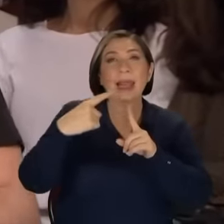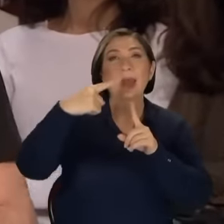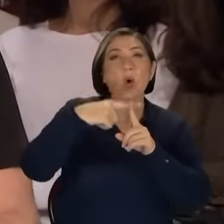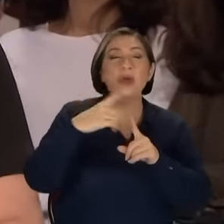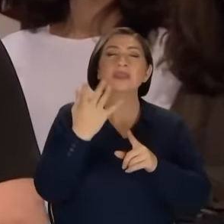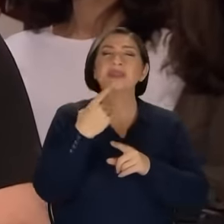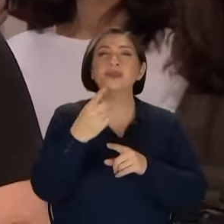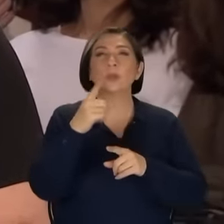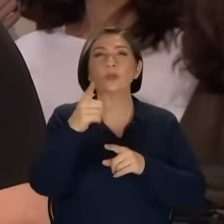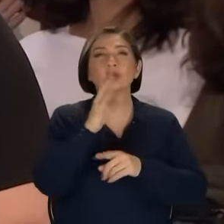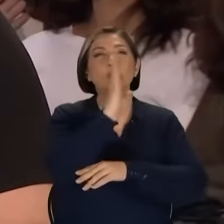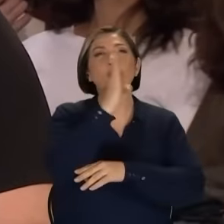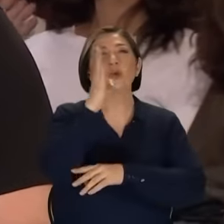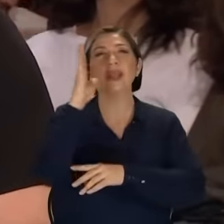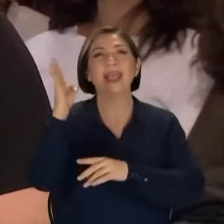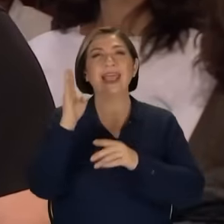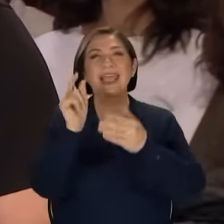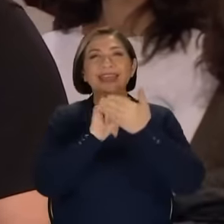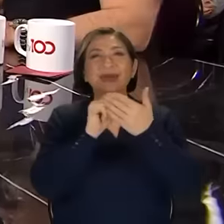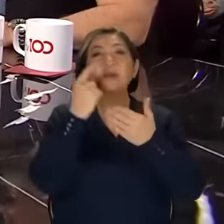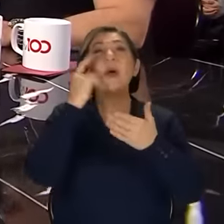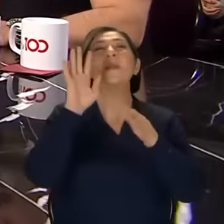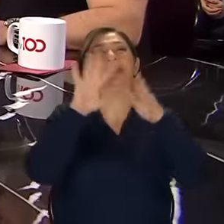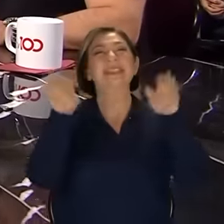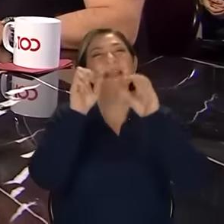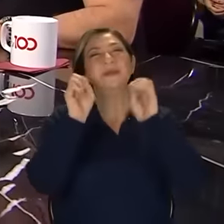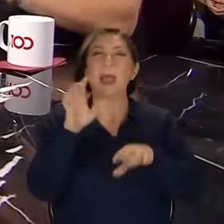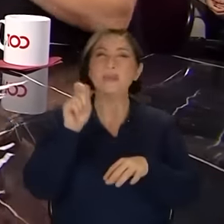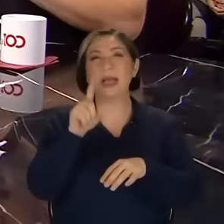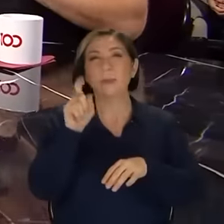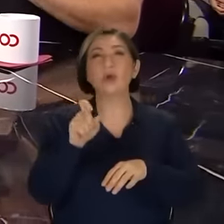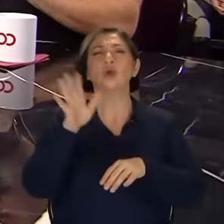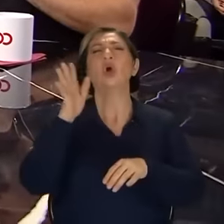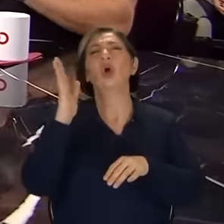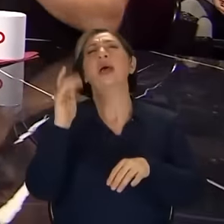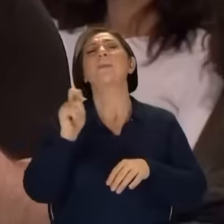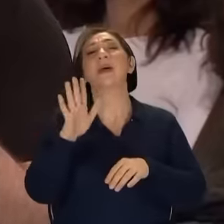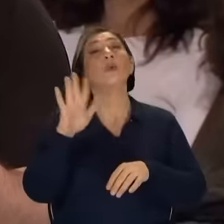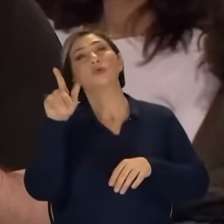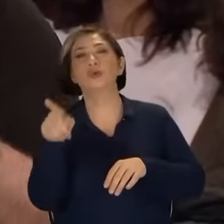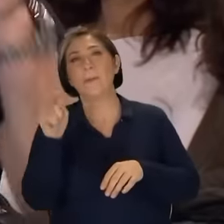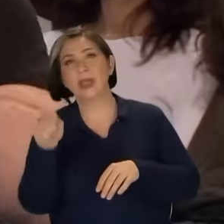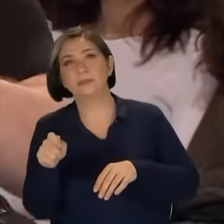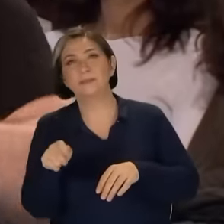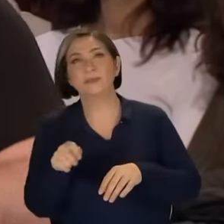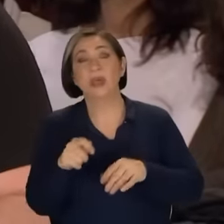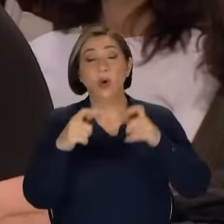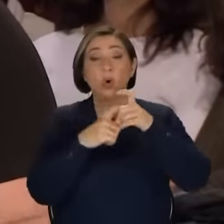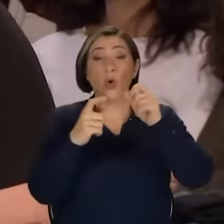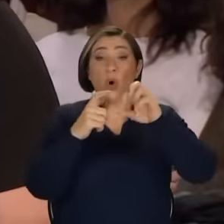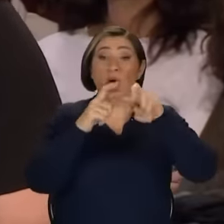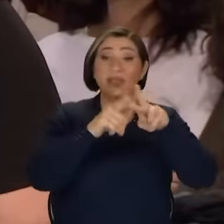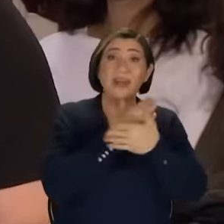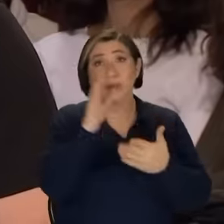diyoruz ki ya şu turneye giden o yazık gözü görmeyen sihirbazı yapsak mı? Yok yok yapmayalım. Ne yapalım? Şunu yapalım. Ya Gora'nın